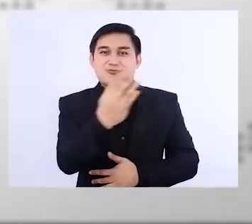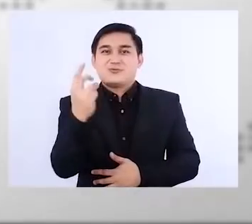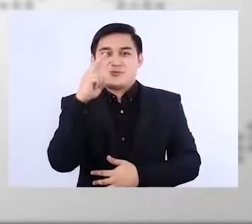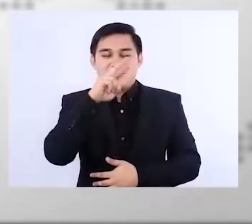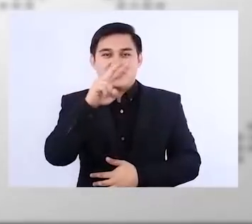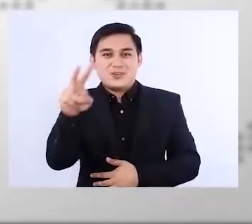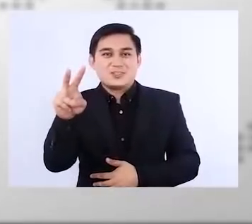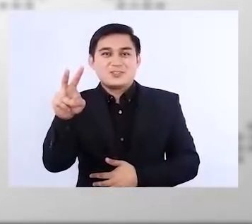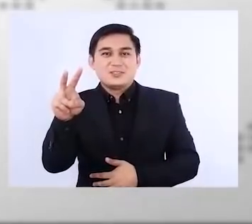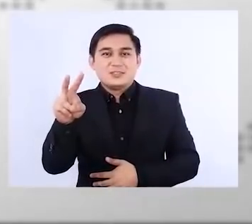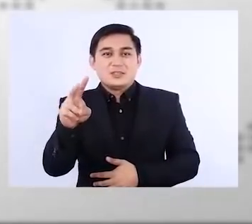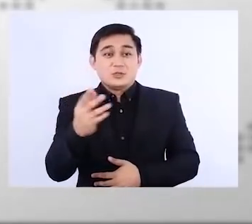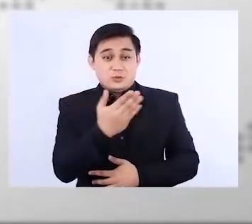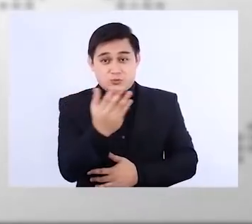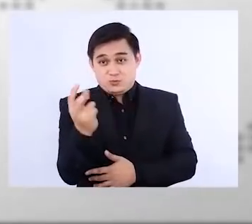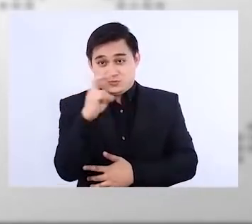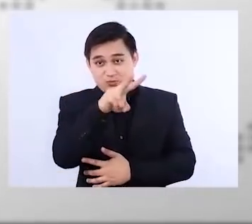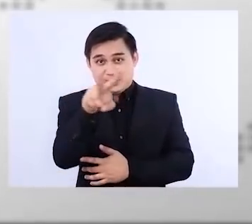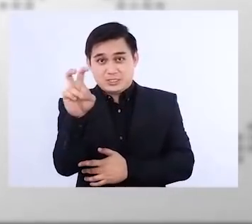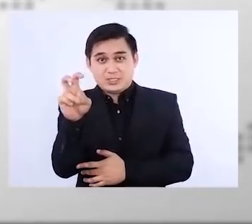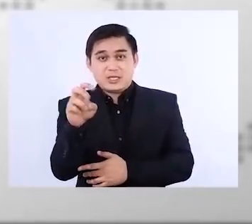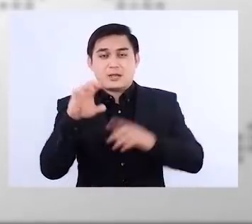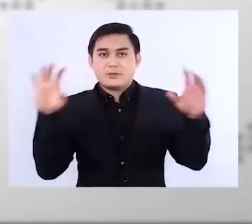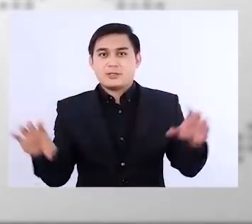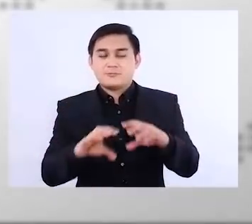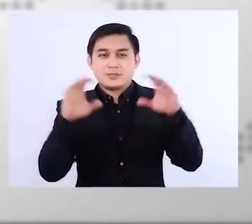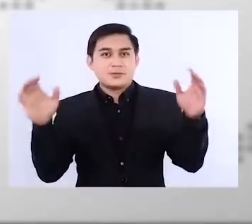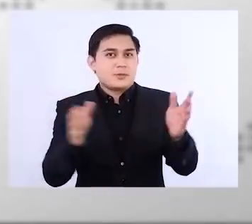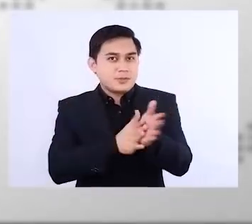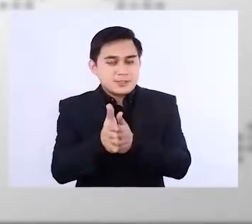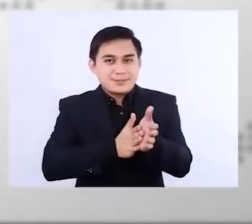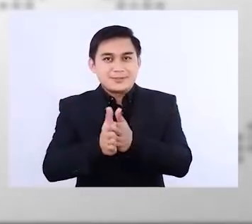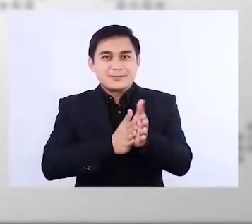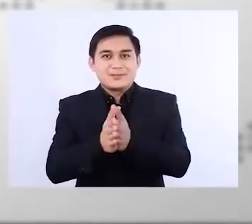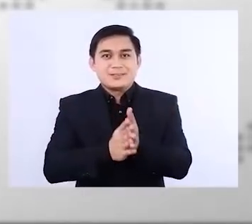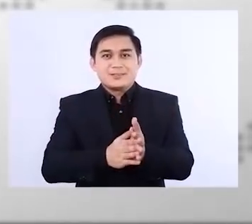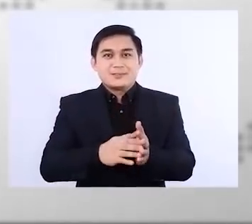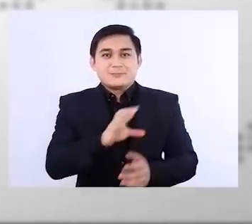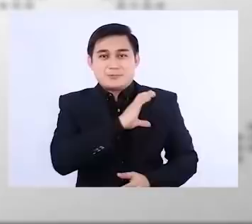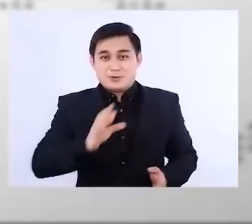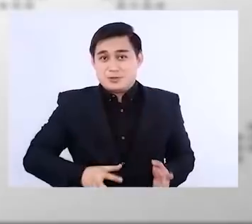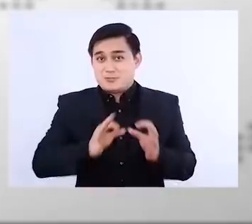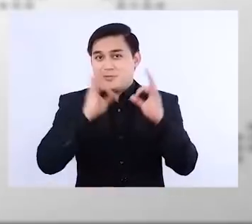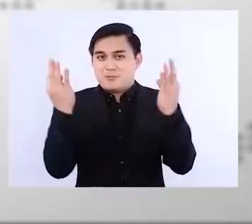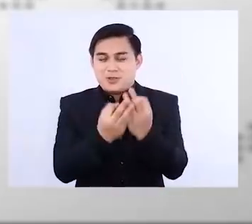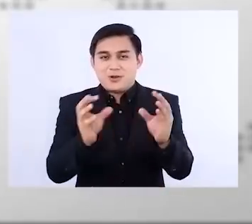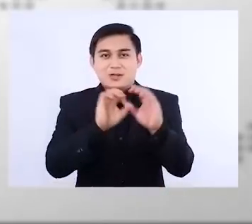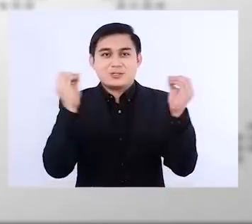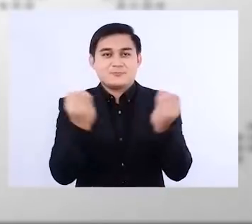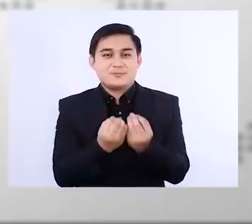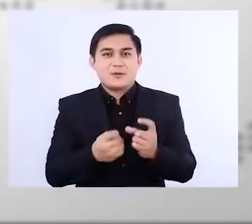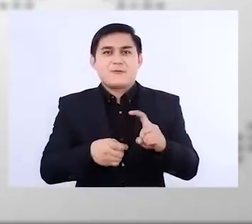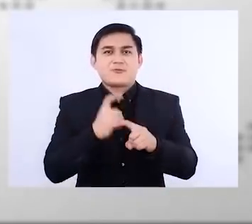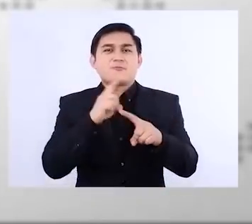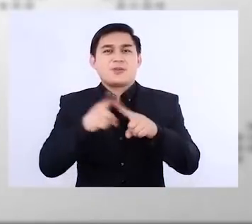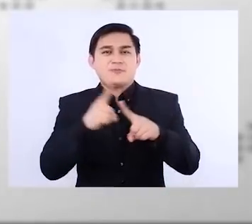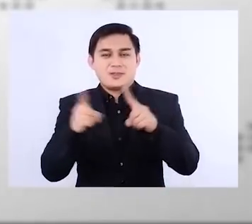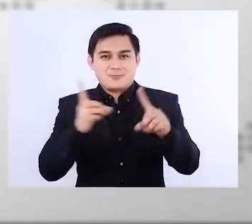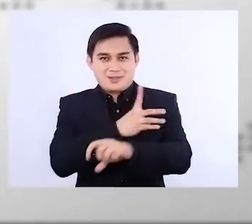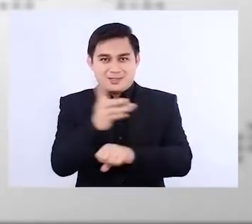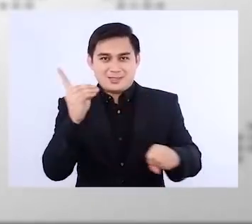pagsubaybay. Natunghayan ninyo ang mga aktibidad pangkasiglahan ng mga kapisanang pansambahayan sa iba't ibang